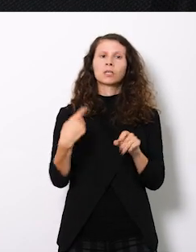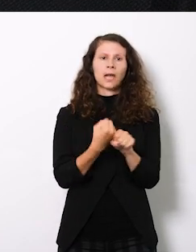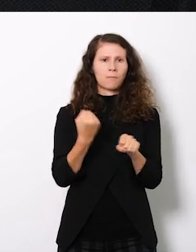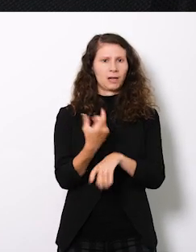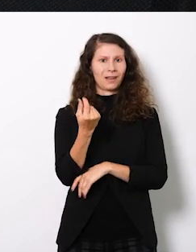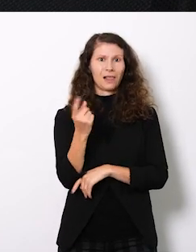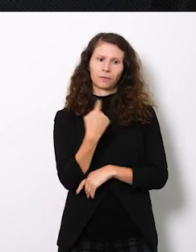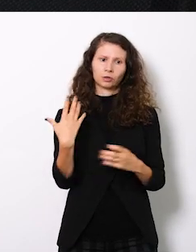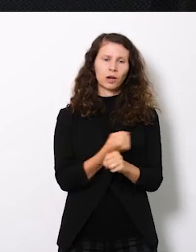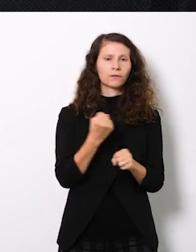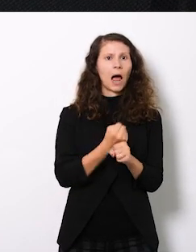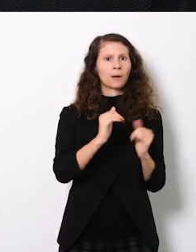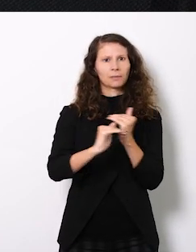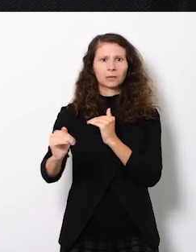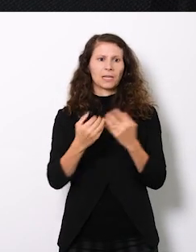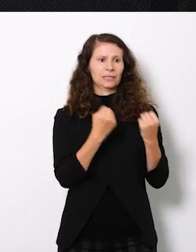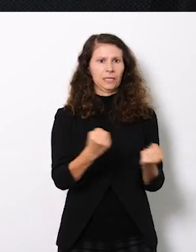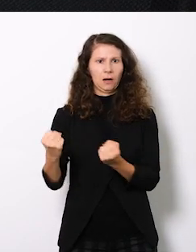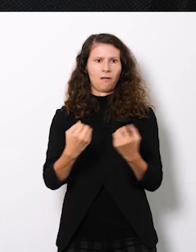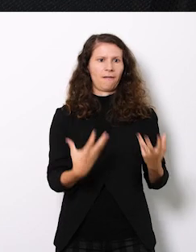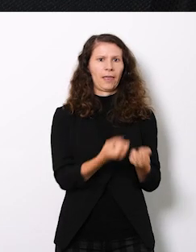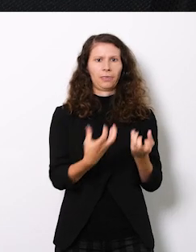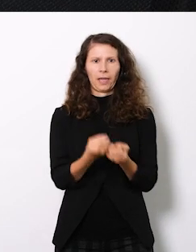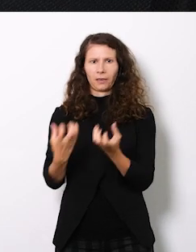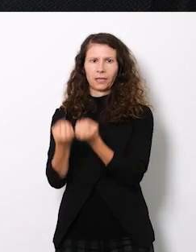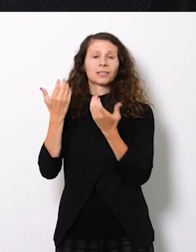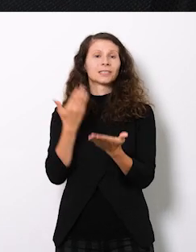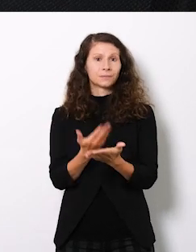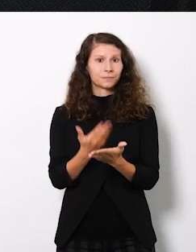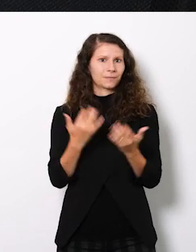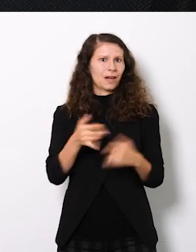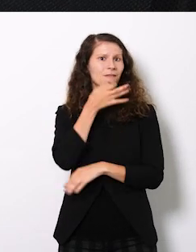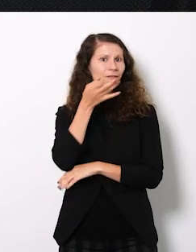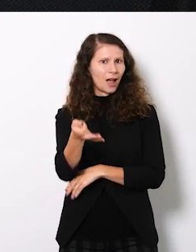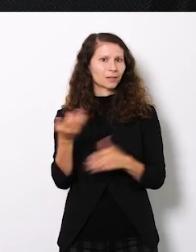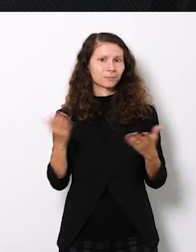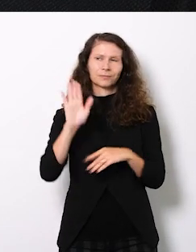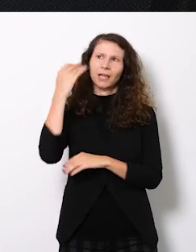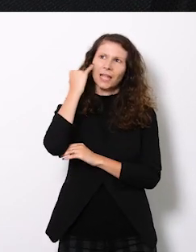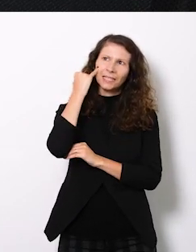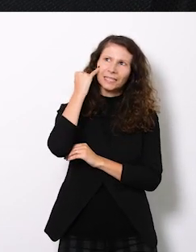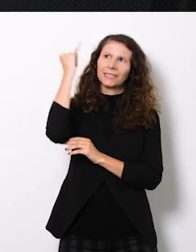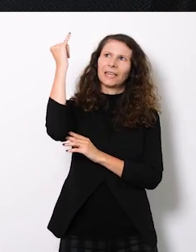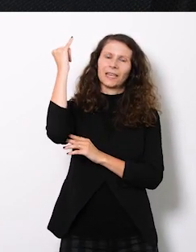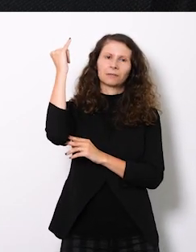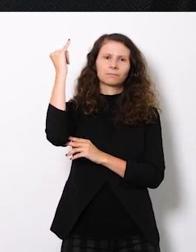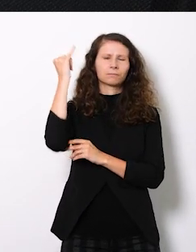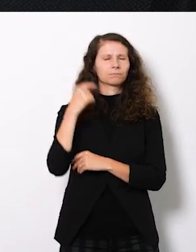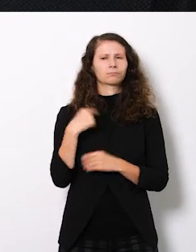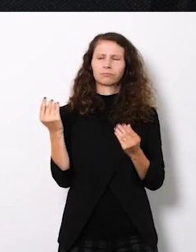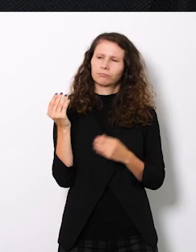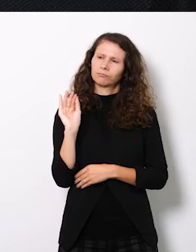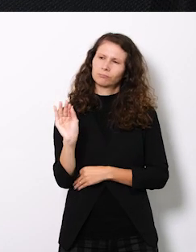Möglichkeit, Arbeitsplätze zu retten und so weiter. Und deswegen meine nächste Frage, was ist Ihre Idee, wenn ich Ihnen